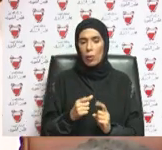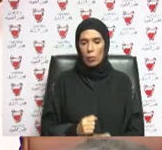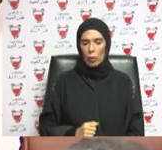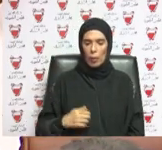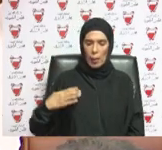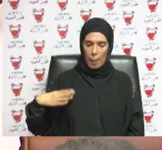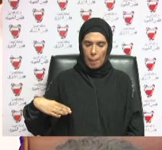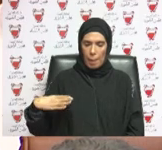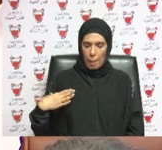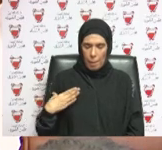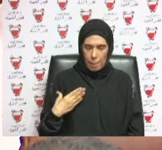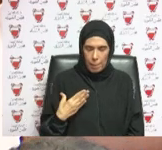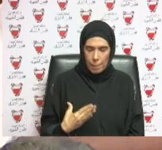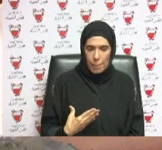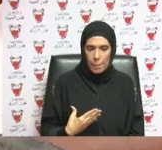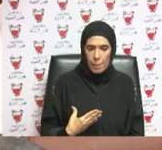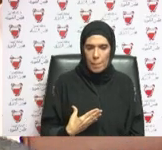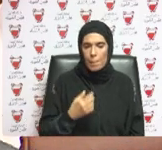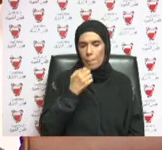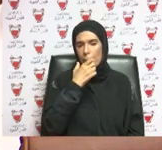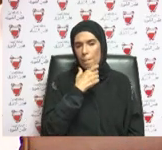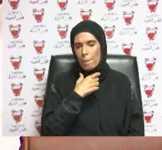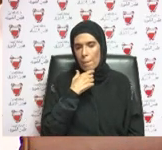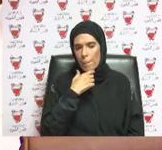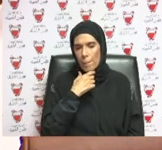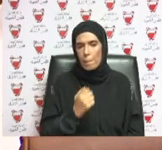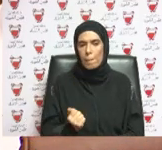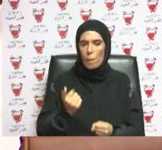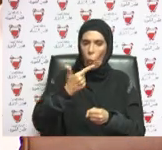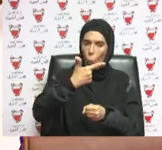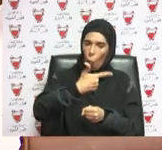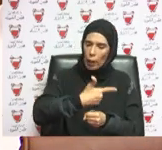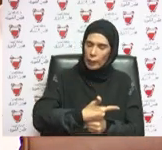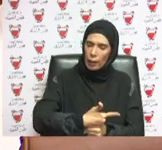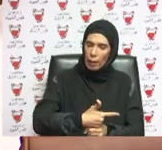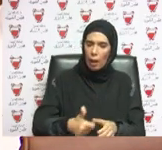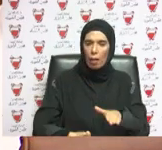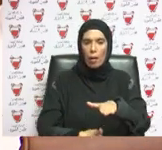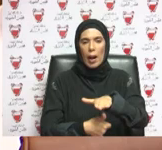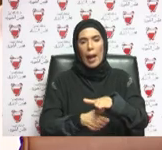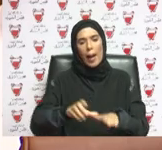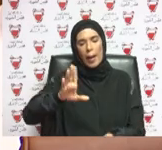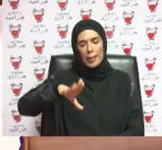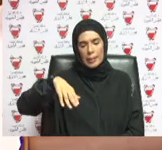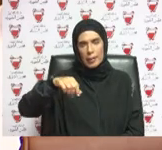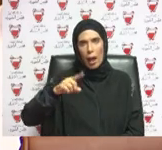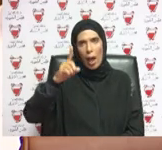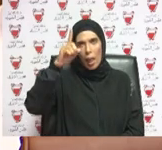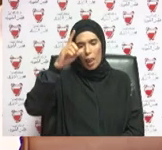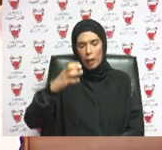وإلى صاحب السمو الملكي الأمير سلمان بن